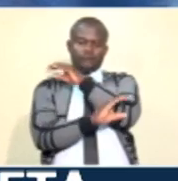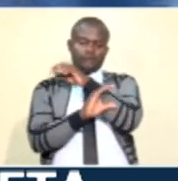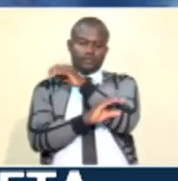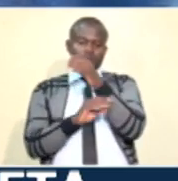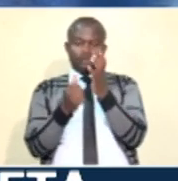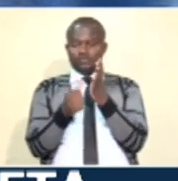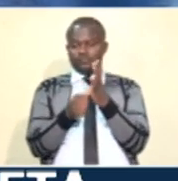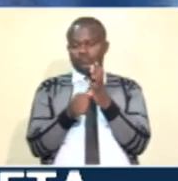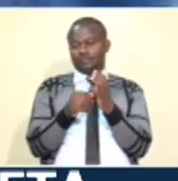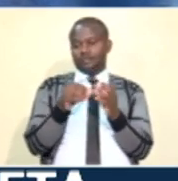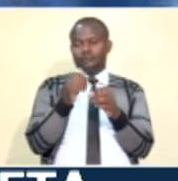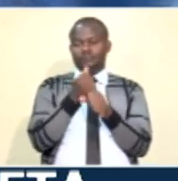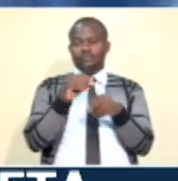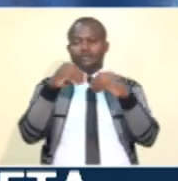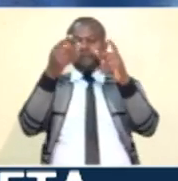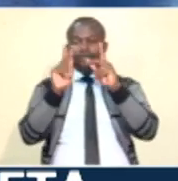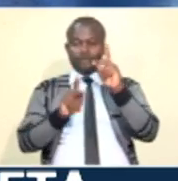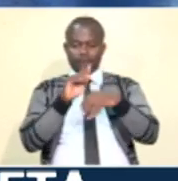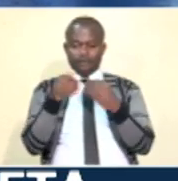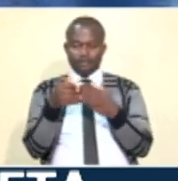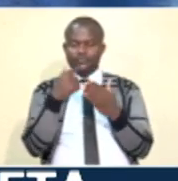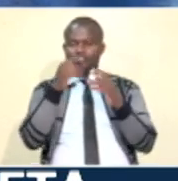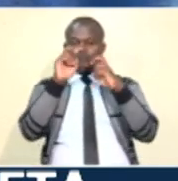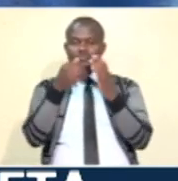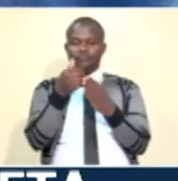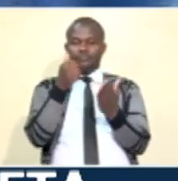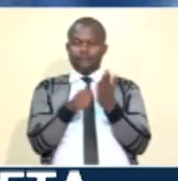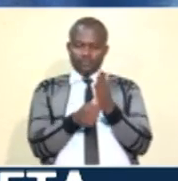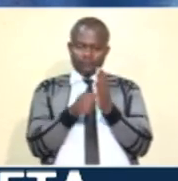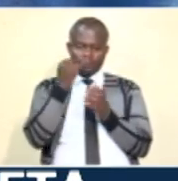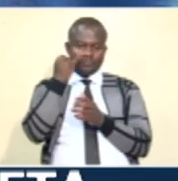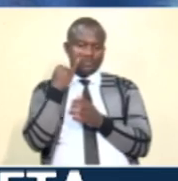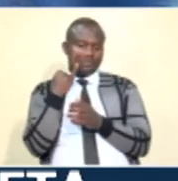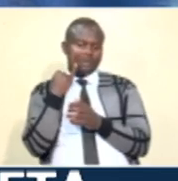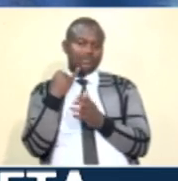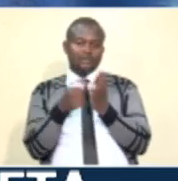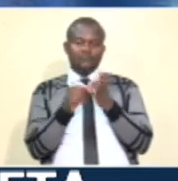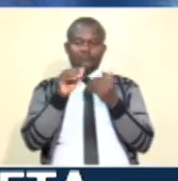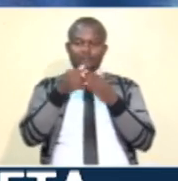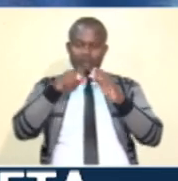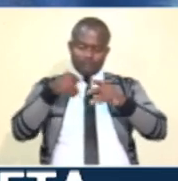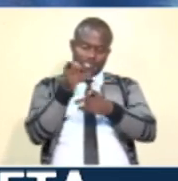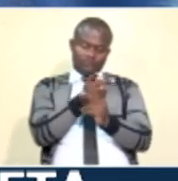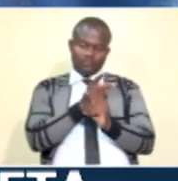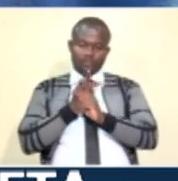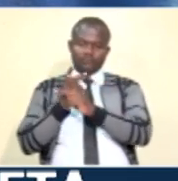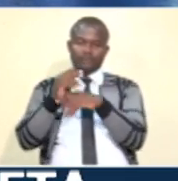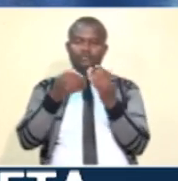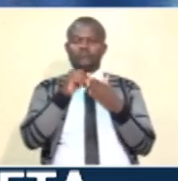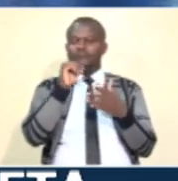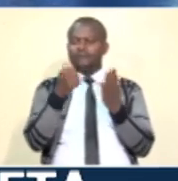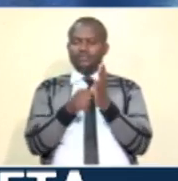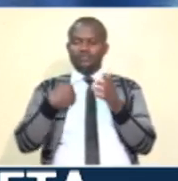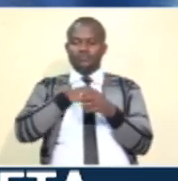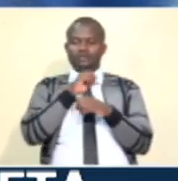cy'akazi gahabwa abantu, kuvuga ngo ni ikibazo kiba gikomeye, ni ikibazo kigomba kwitabwaho. Ntabwo ari ikibazo